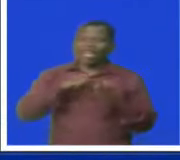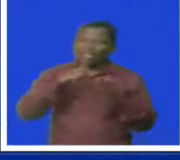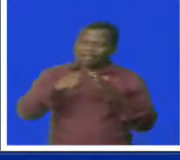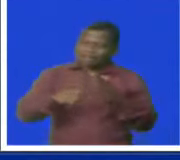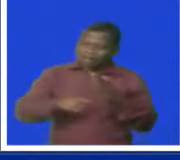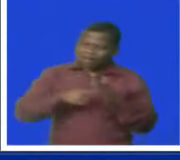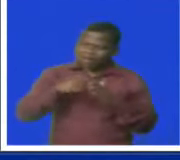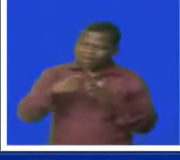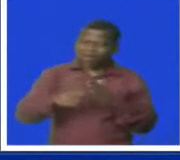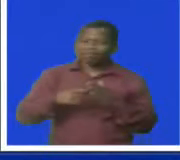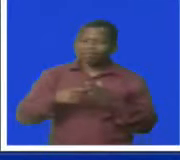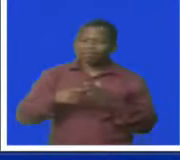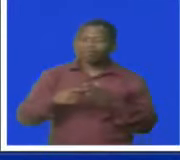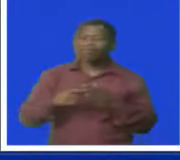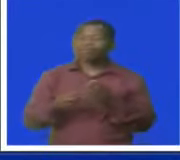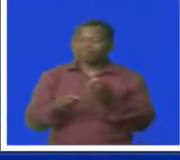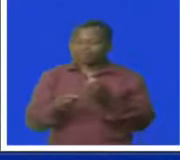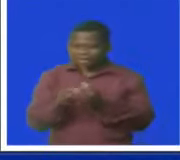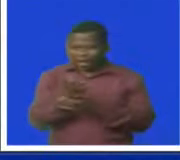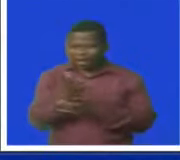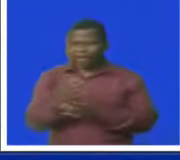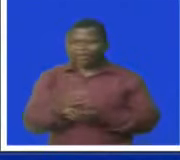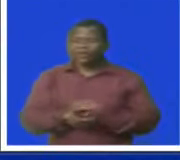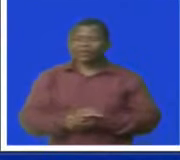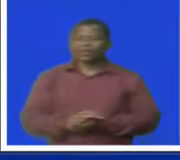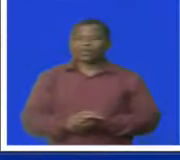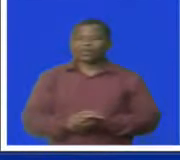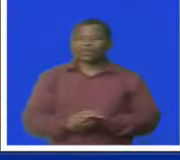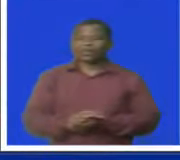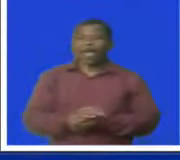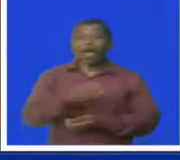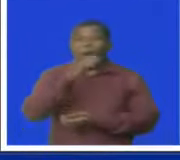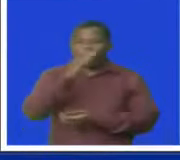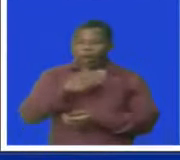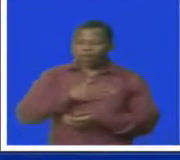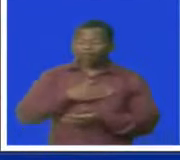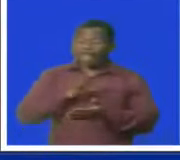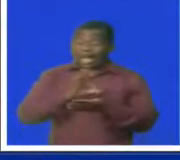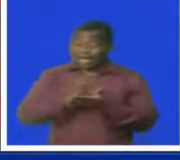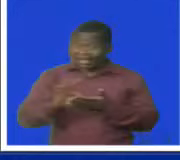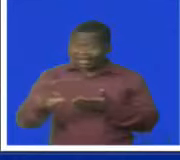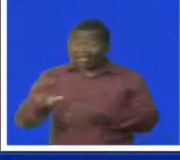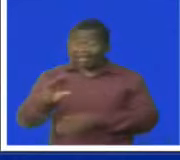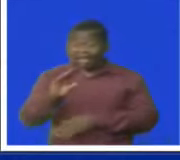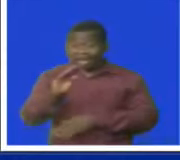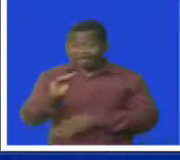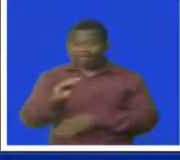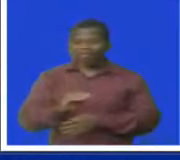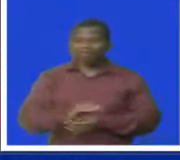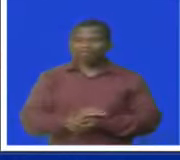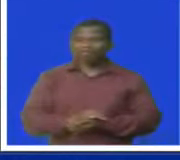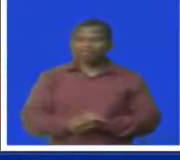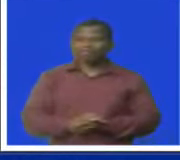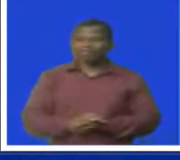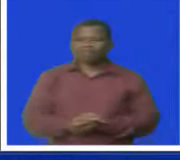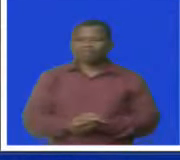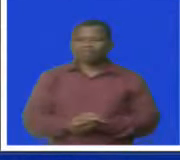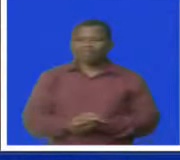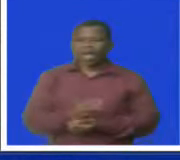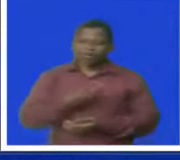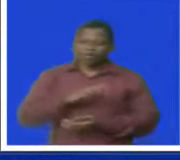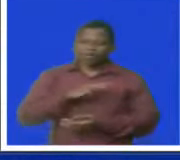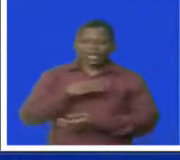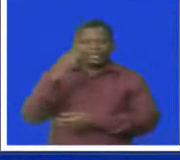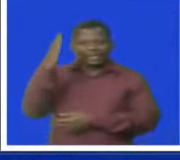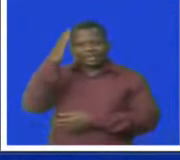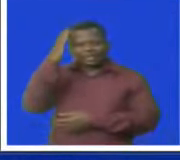kulendzawo yaseBulanzeni. TTB uyajabula kakhulu, tholile netibongo siyeva nemlandu